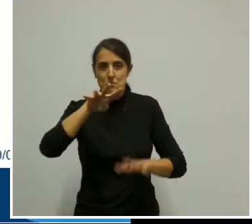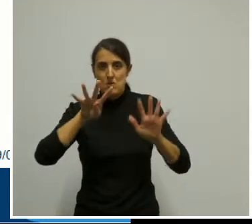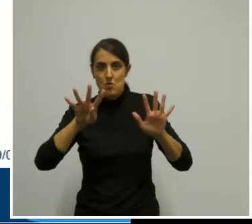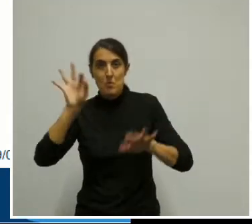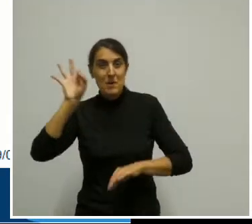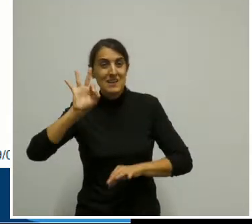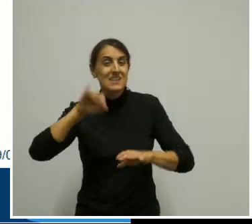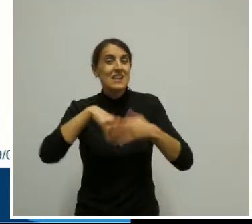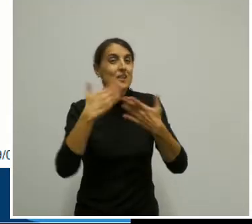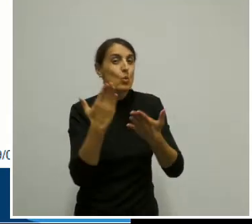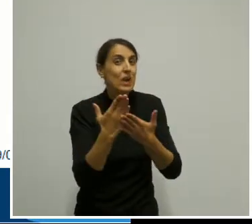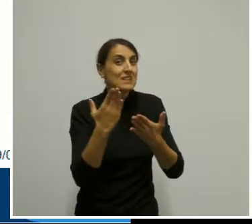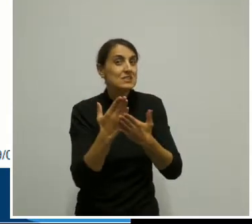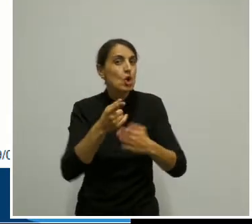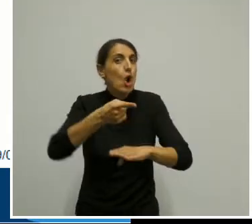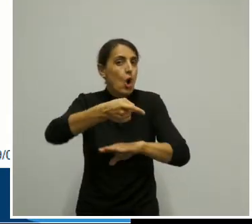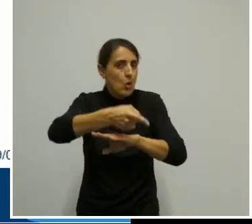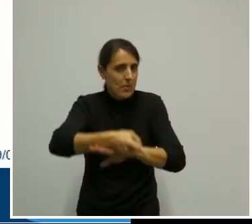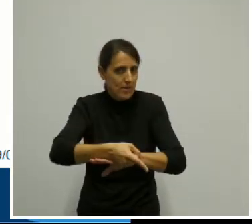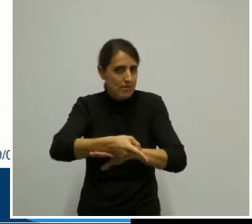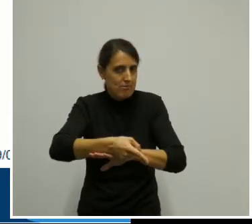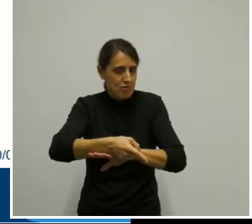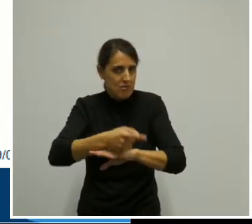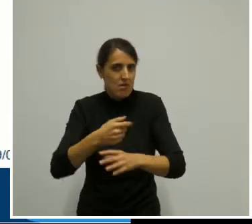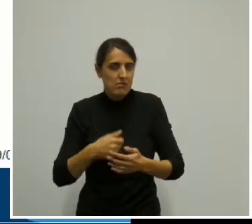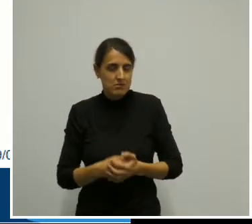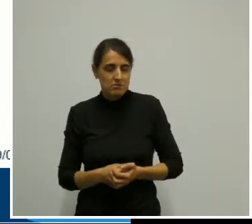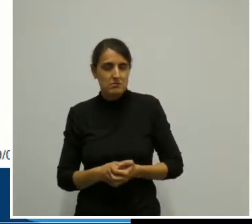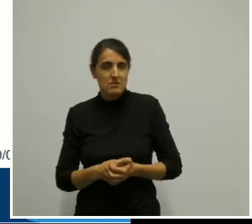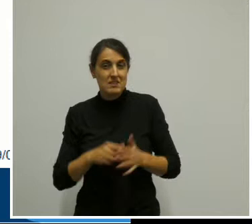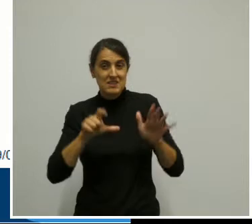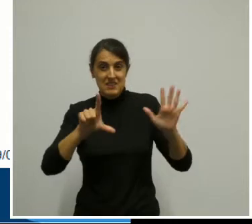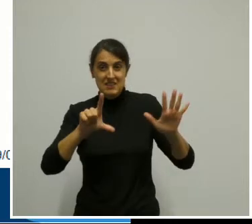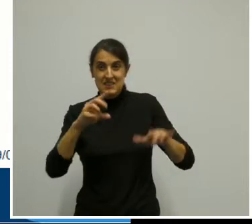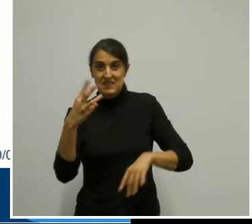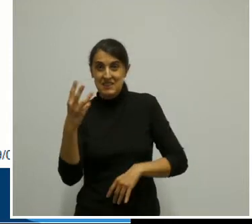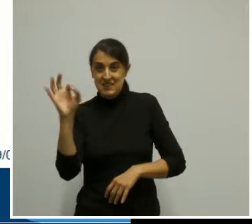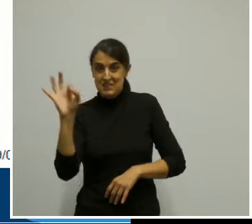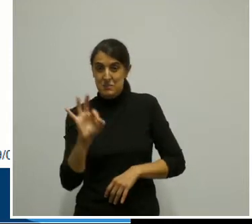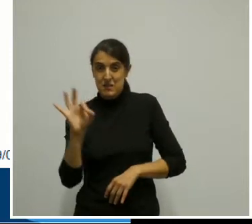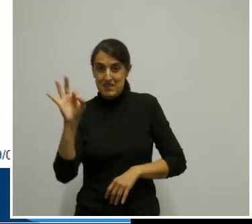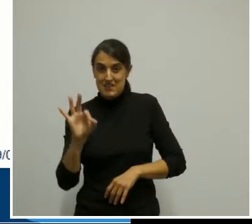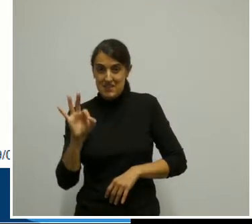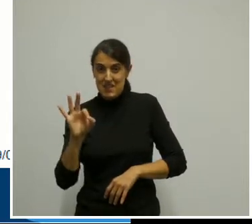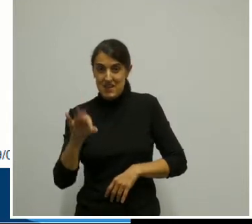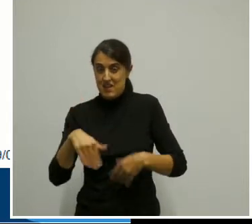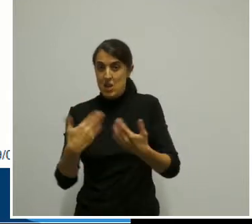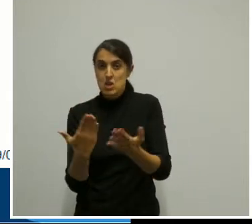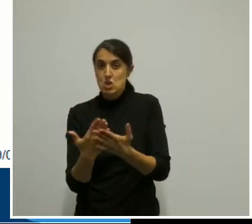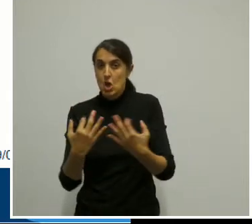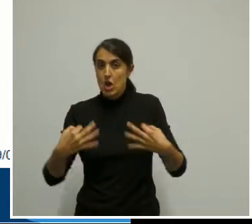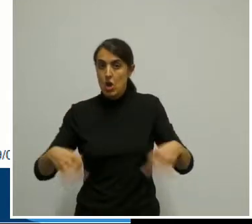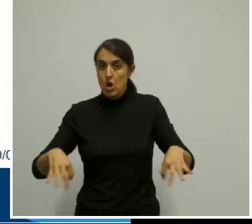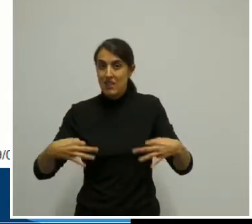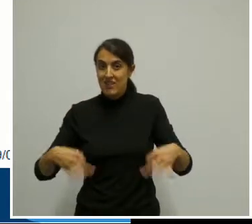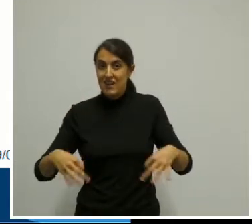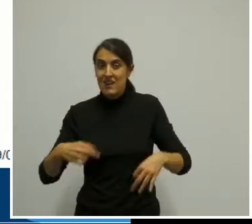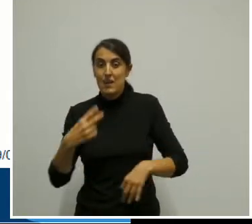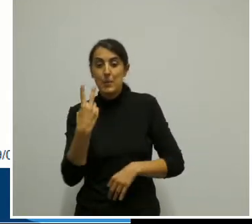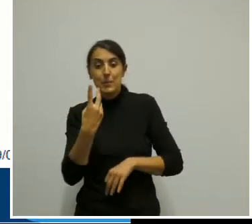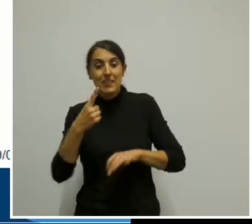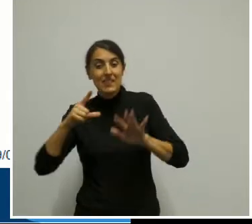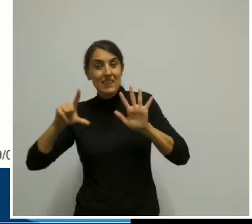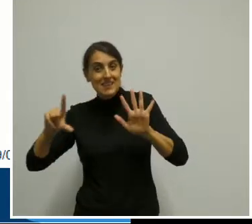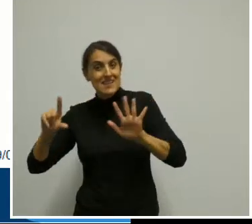obligatòria. D'aquests alumnes, el 77% estan en centres ordinaris i el